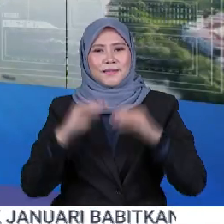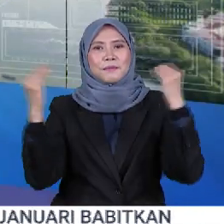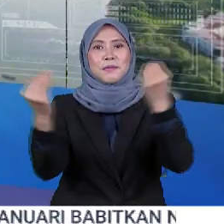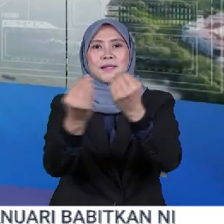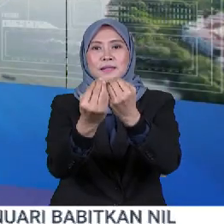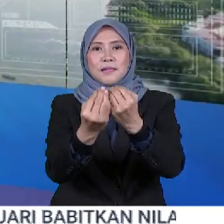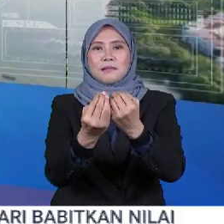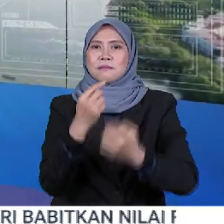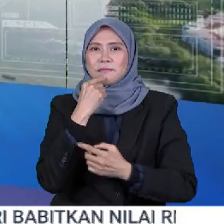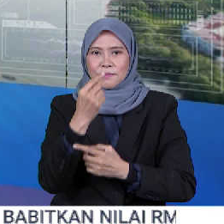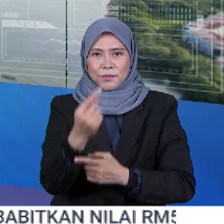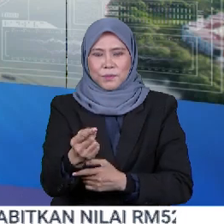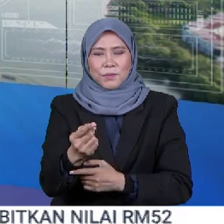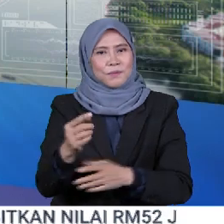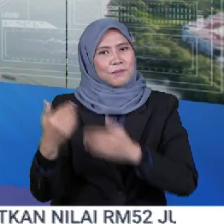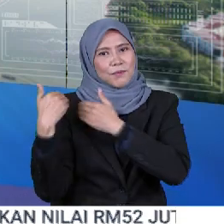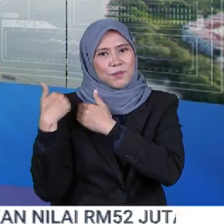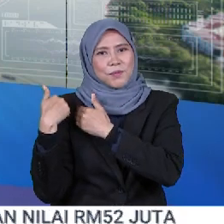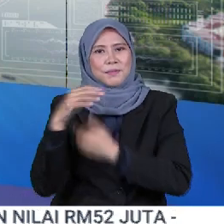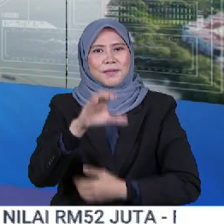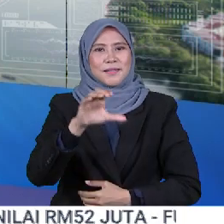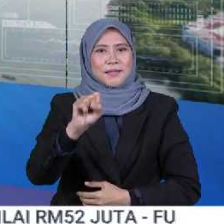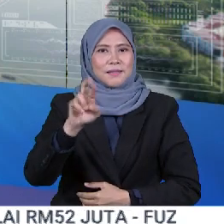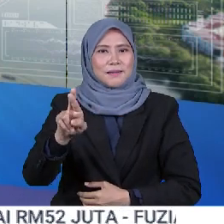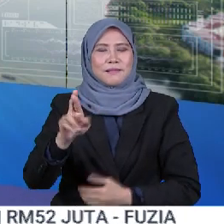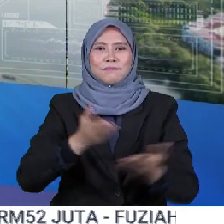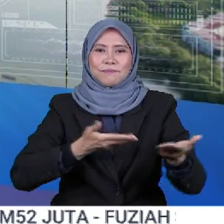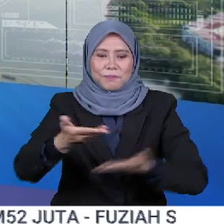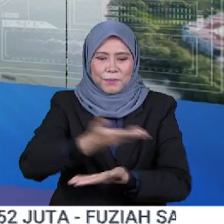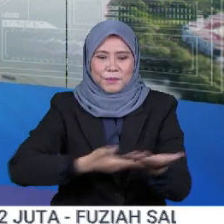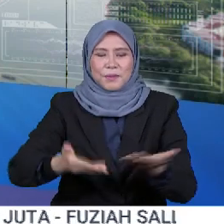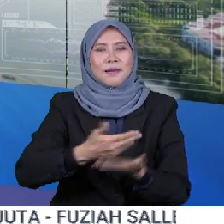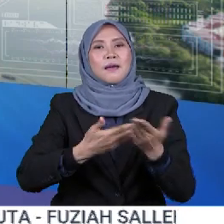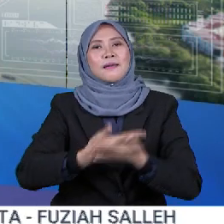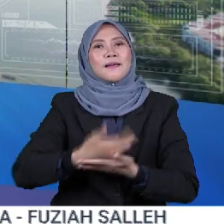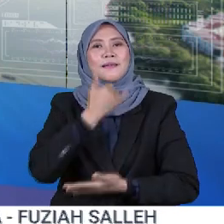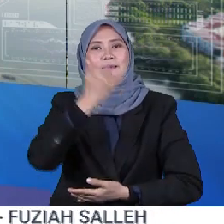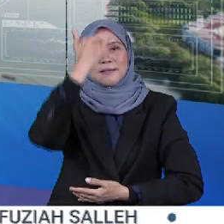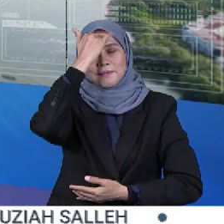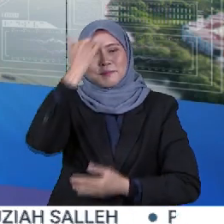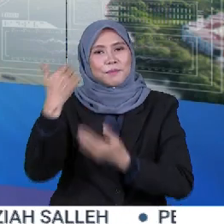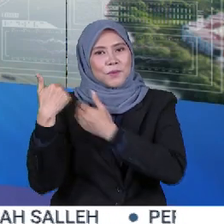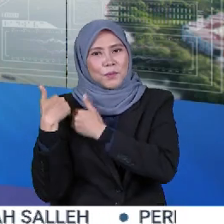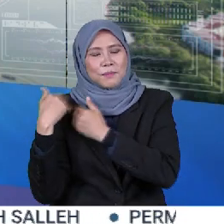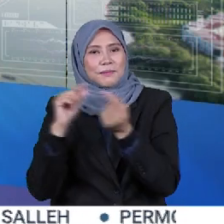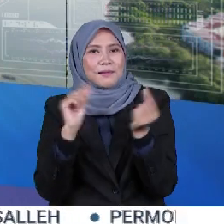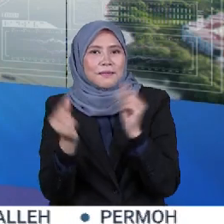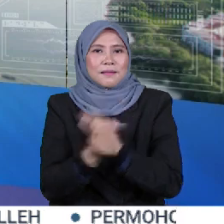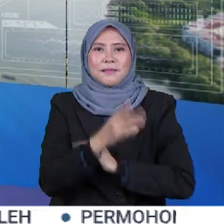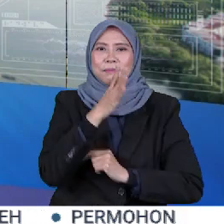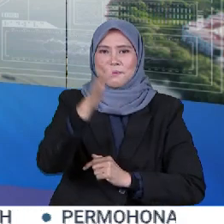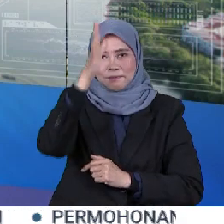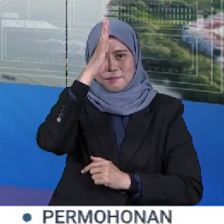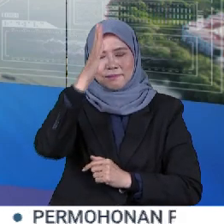Masyarakat diseru melaksana tanggungjawab sosial khususnya menyantuni anak-anak yatim bagi menggalas tanggungjawab sebagai pengganti ibu